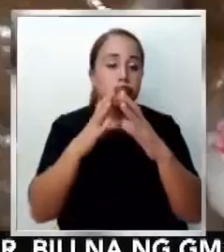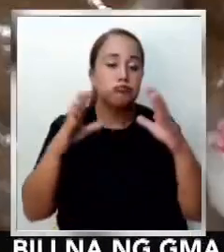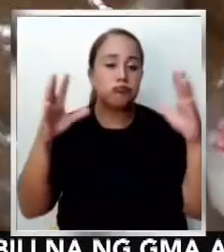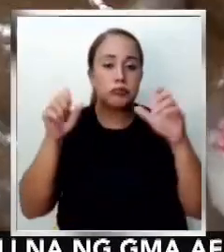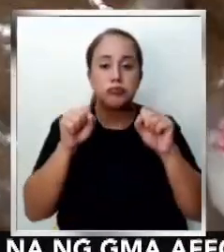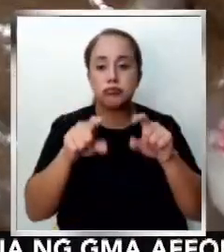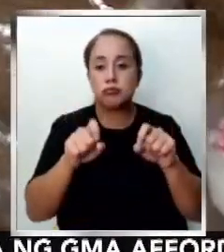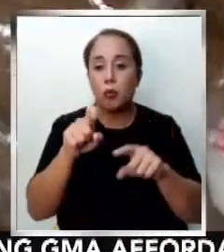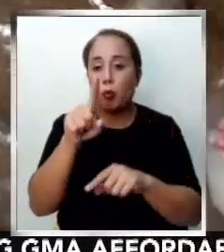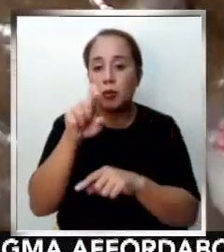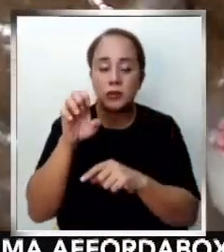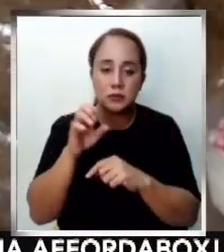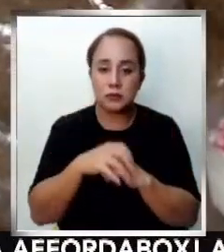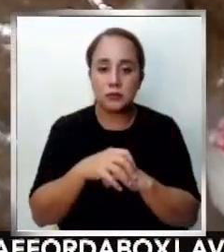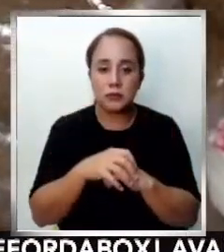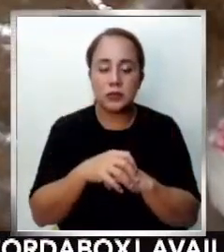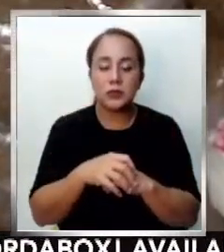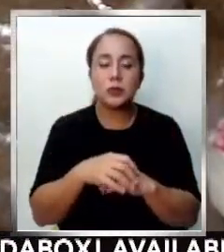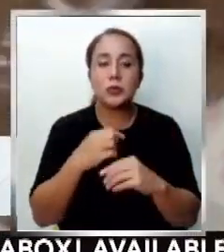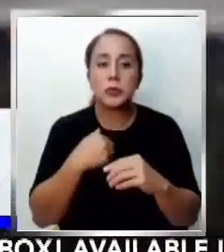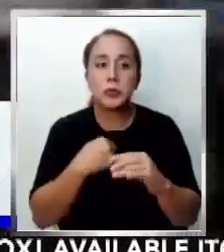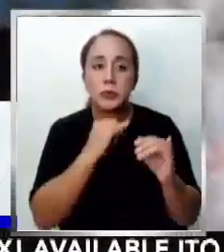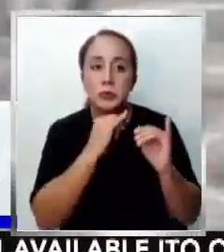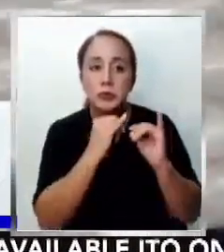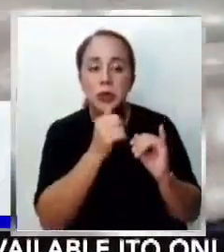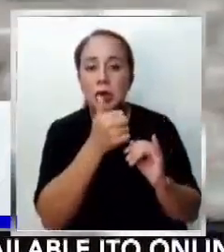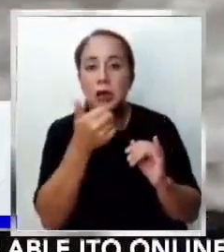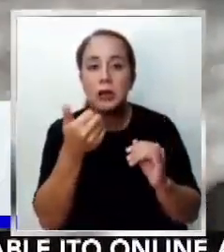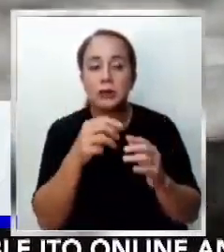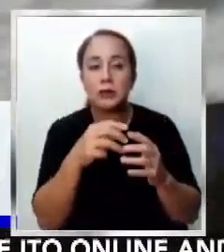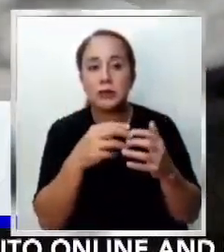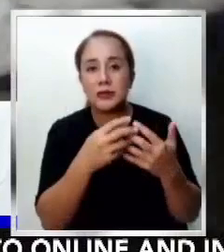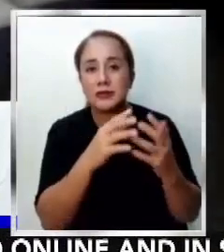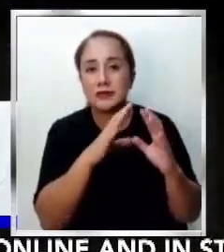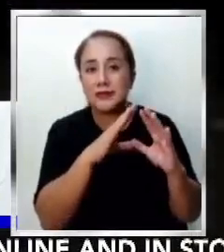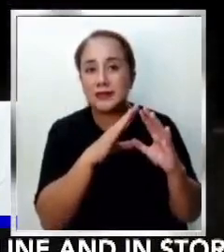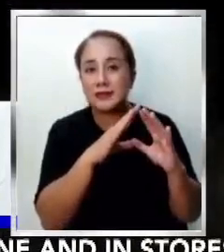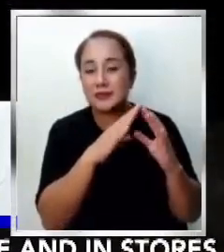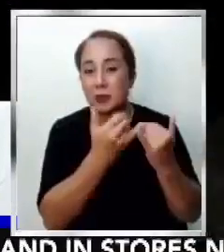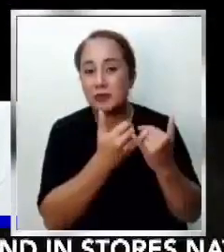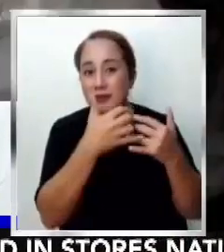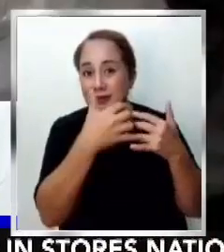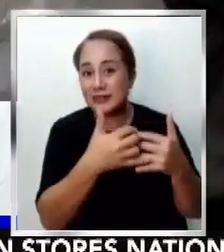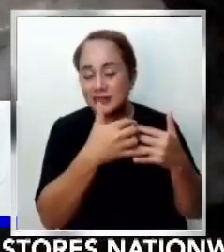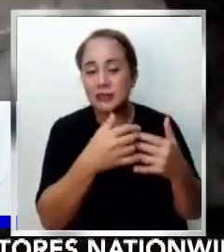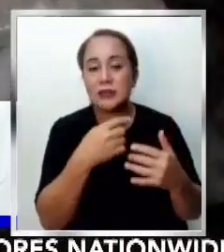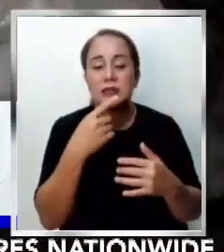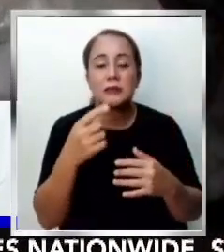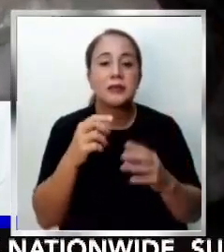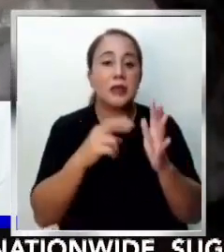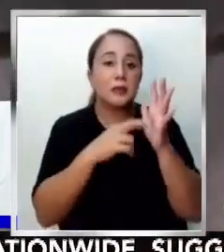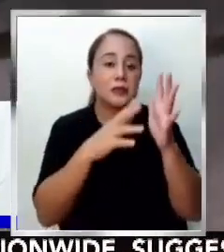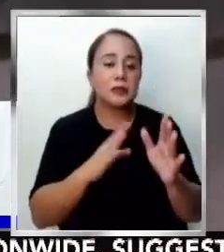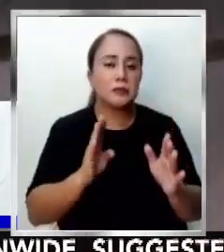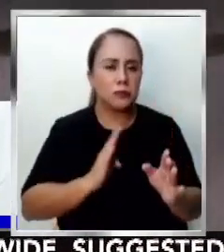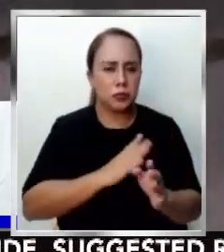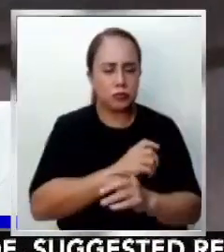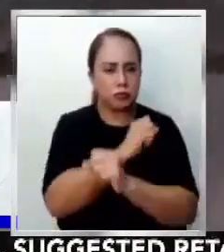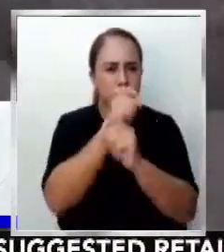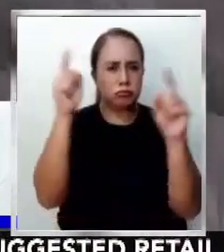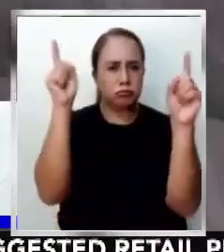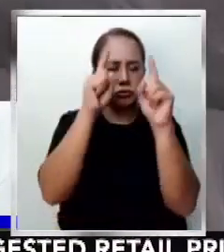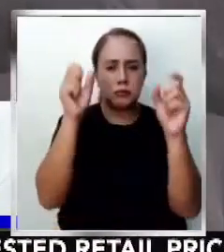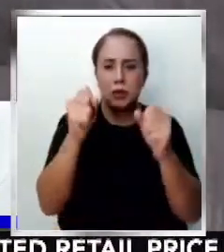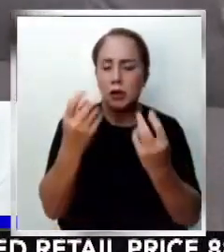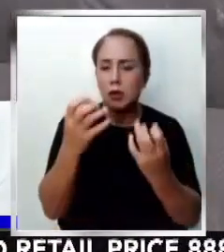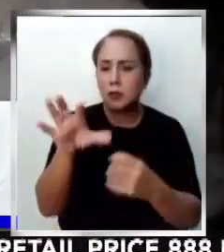100. Kinukunan pa namin ang pahayag ang mga miller. Pero ayon kay Sugar Millers Representative to the Board, nagulat sila sa dami ng mga nadiskubring mga